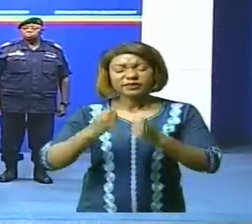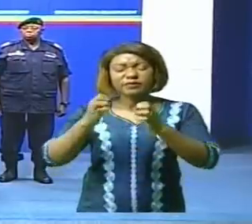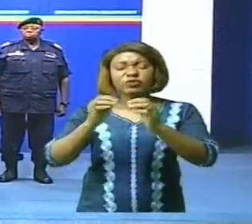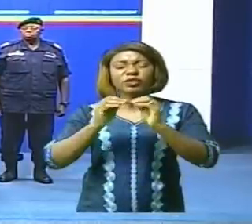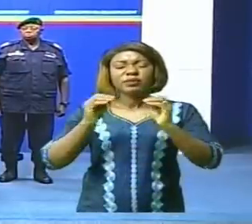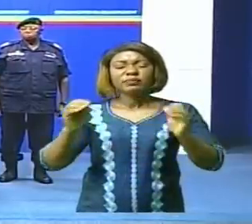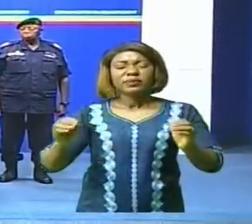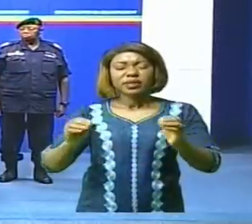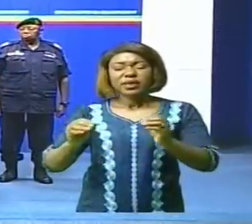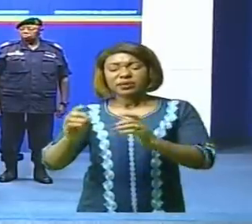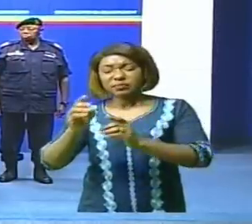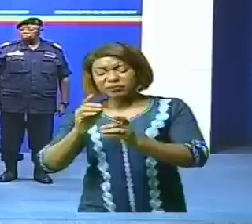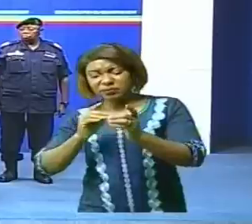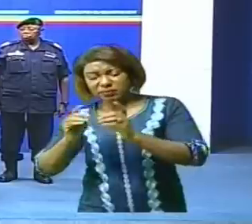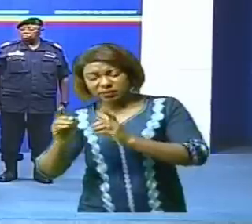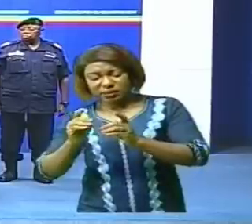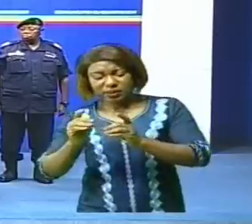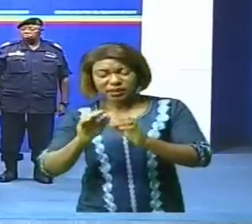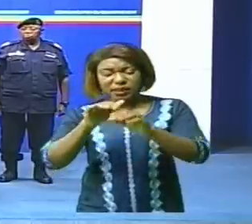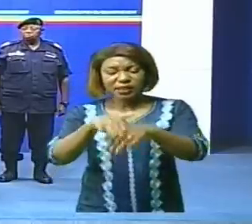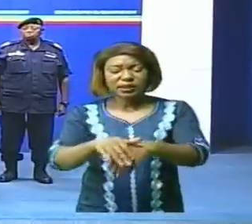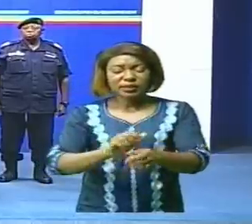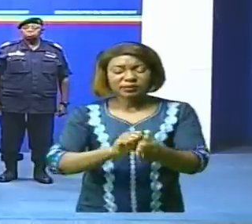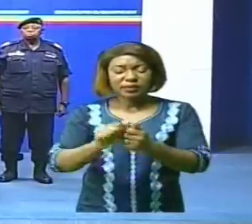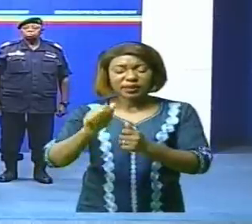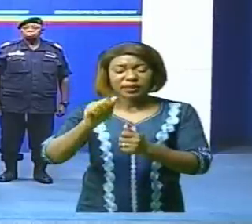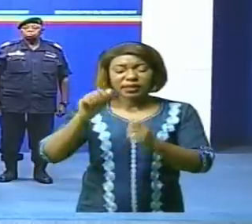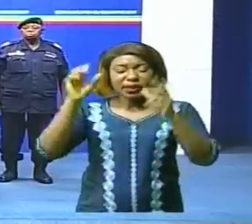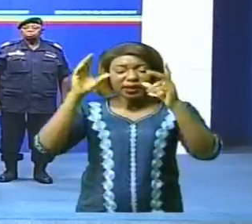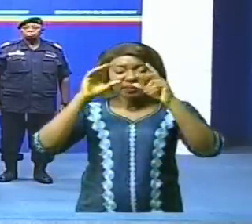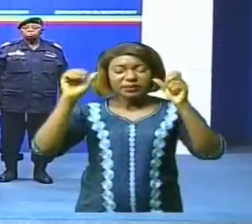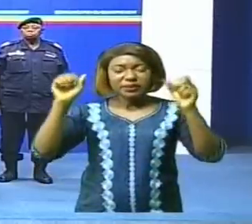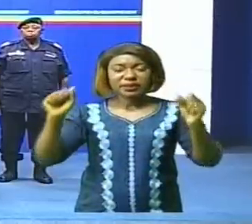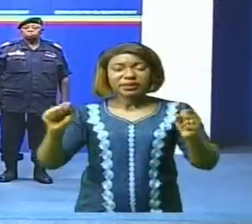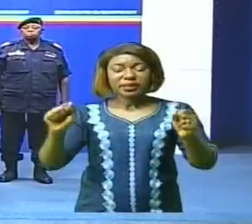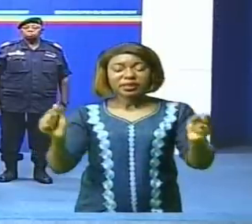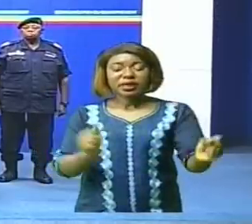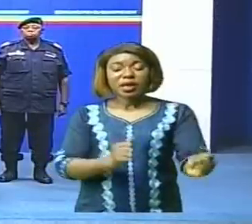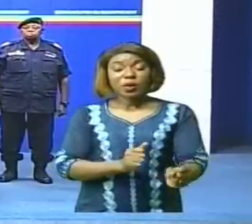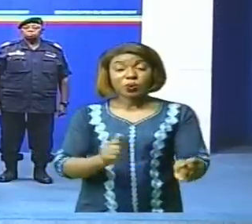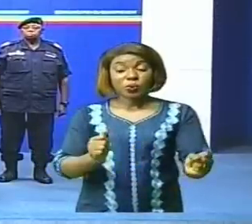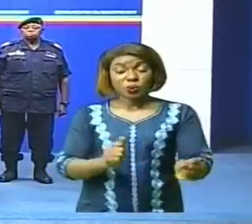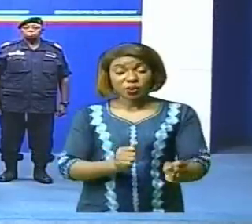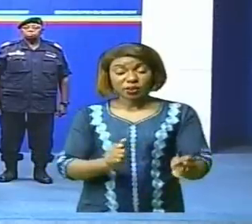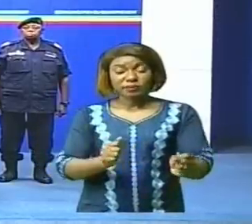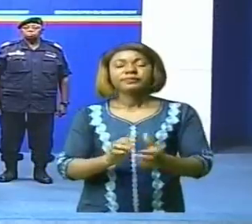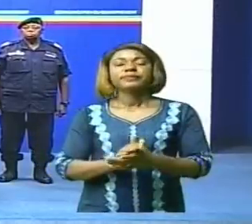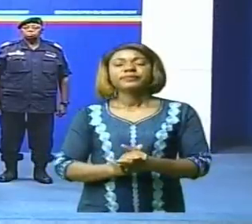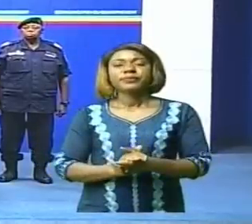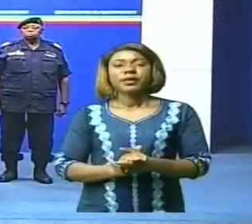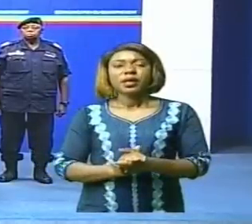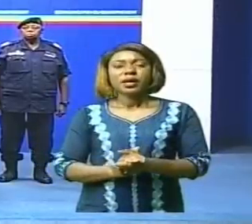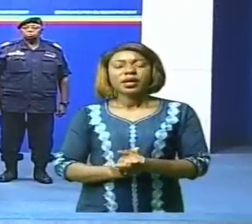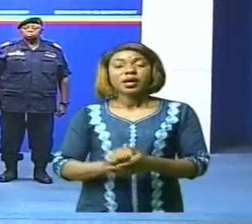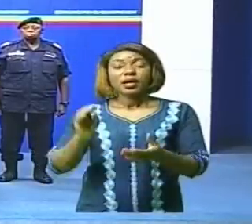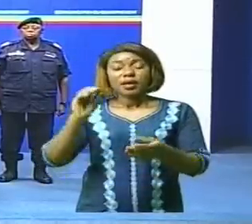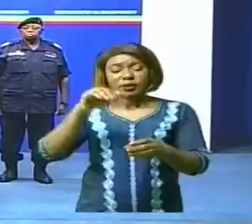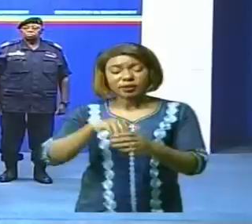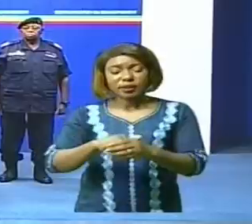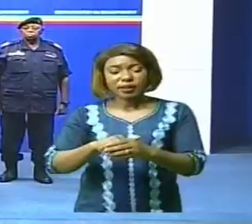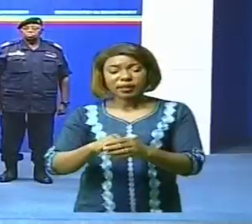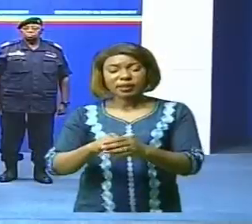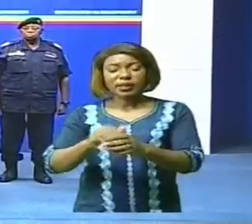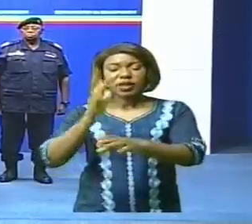de médiation engagés par le président João Lourenço de la République d'Angola dans le cadre de